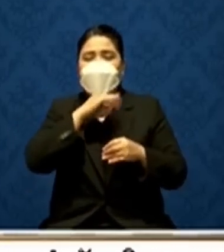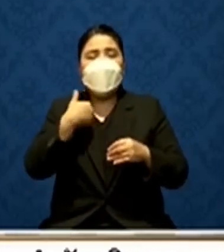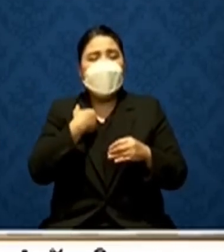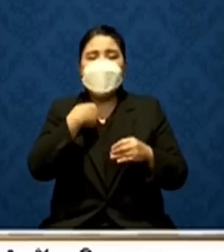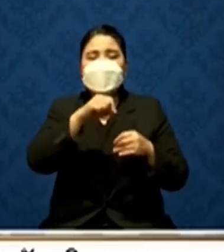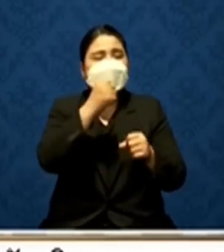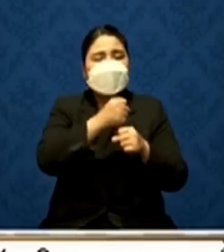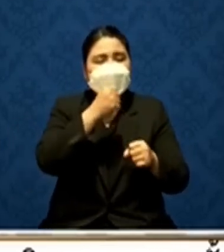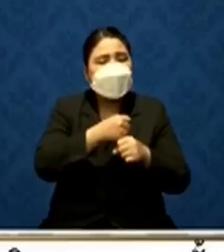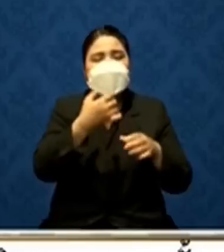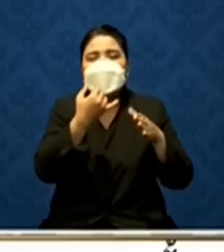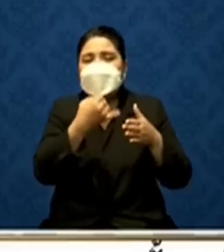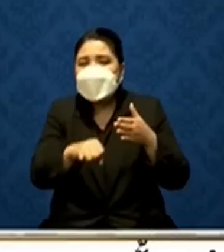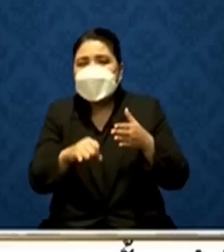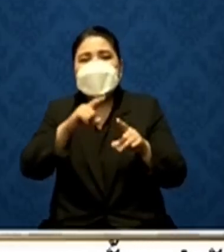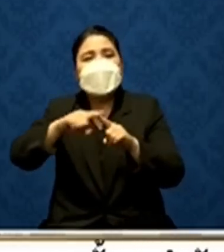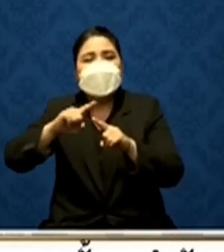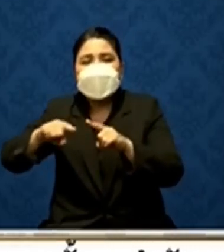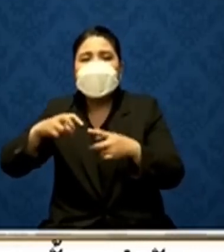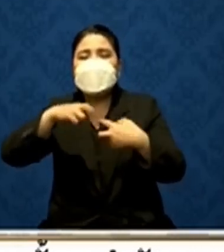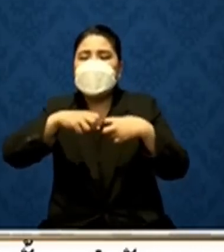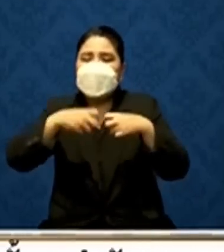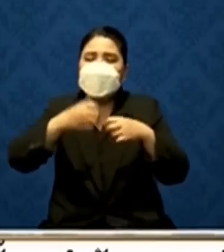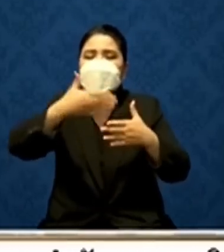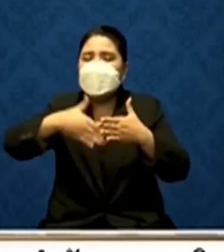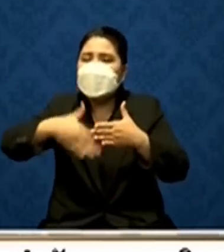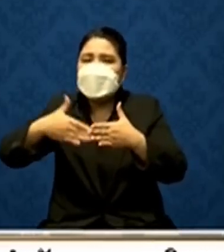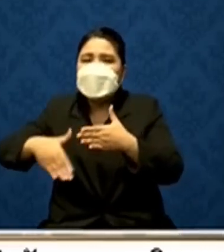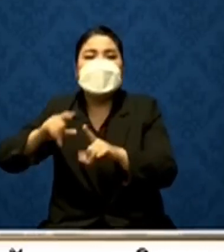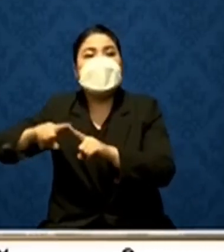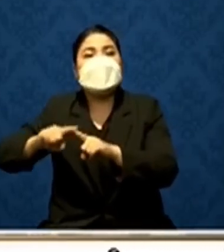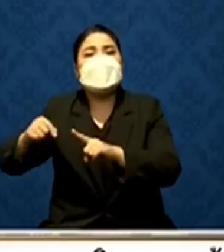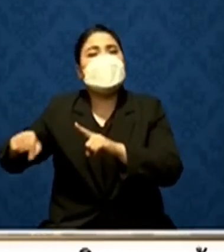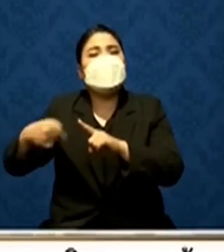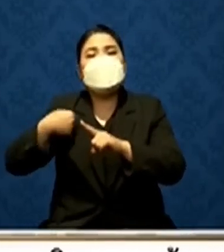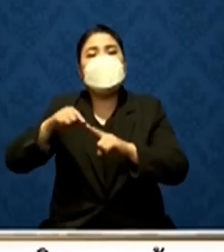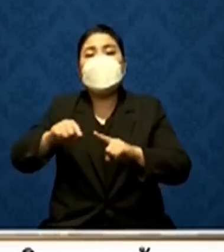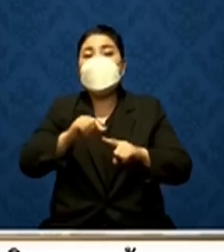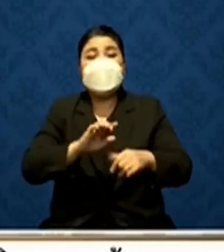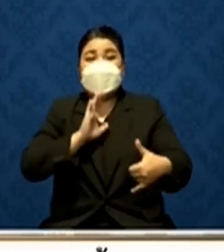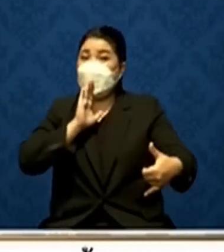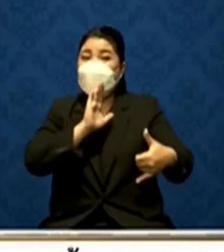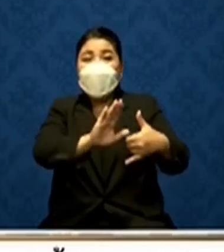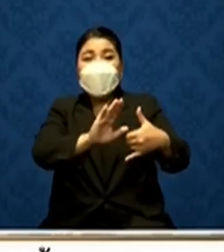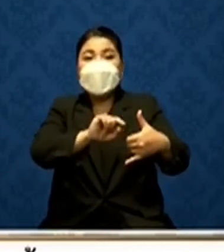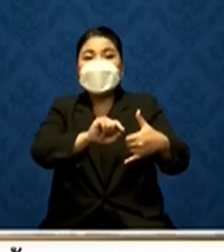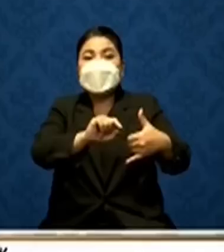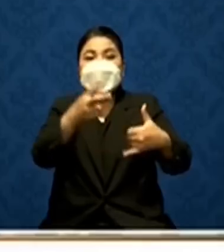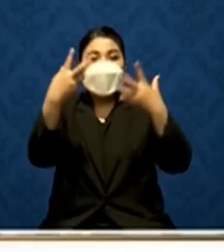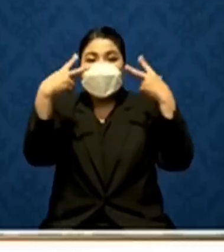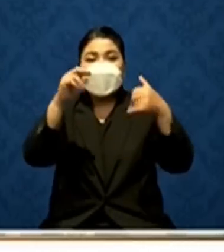ขึ้นทั้งหมดเนี่ยมันเป็นความผิดพลาดบกพร่องก็เพราะตัวท่านคนเดียว